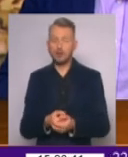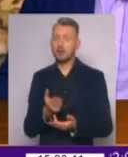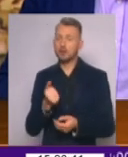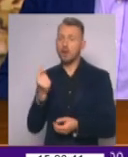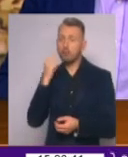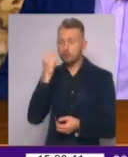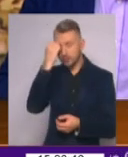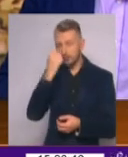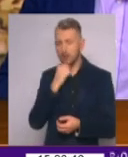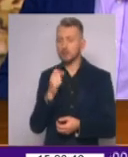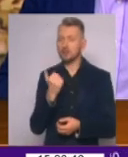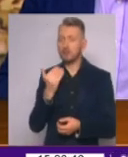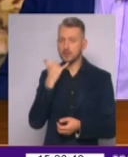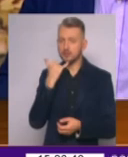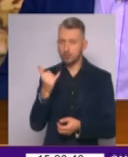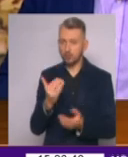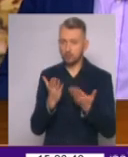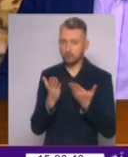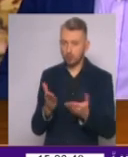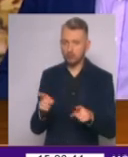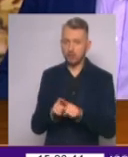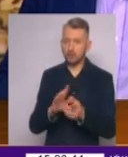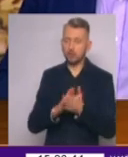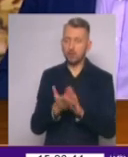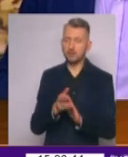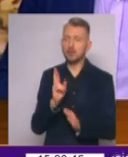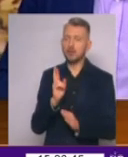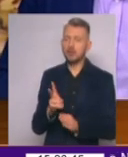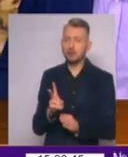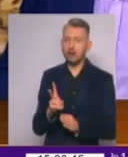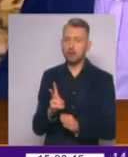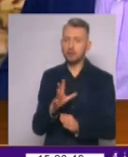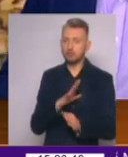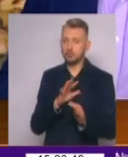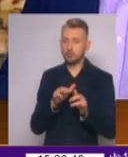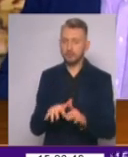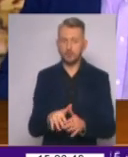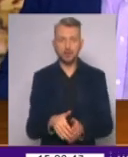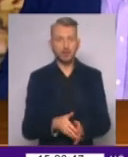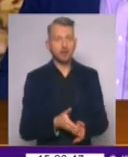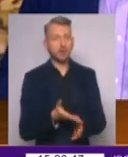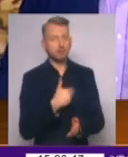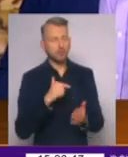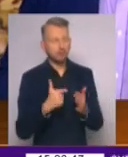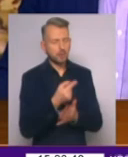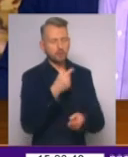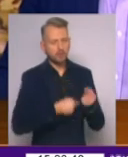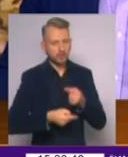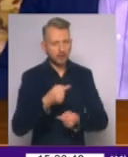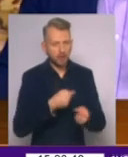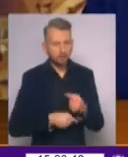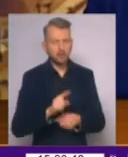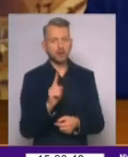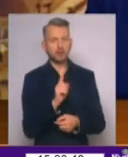Вдячні дуже за ваш дзвінок. Прошу, пане Олеже, в такій ситуації, як насправді слід діяти? Бачите, ми раз по раз вертаємося до того, що... Та ж сама історія.